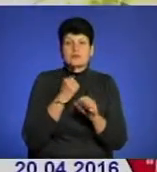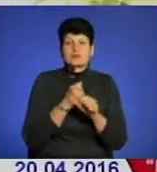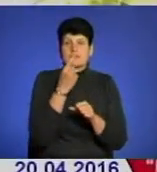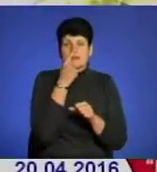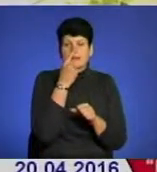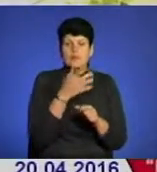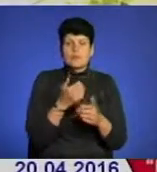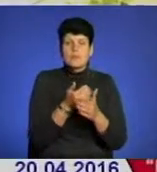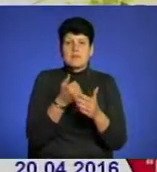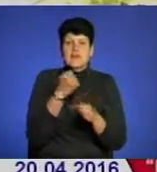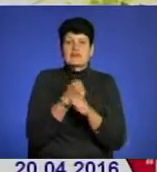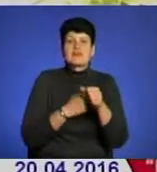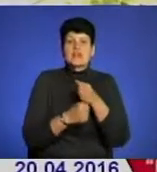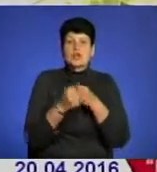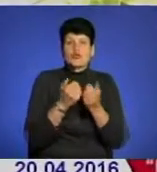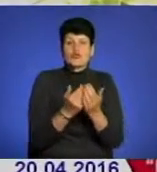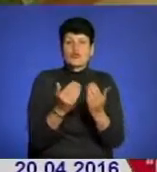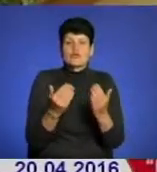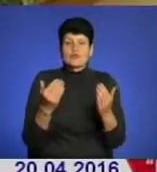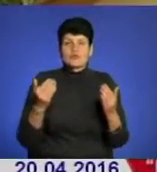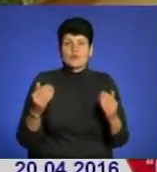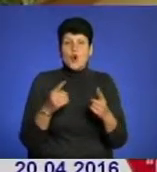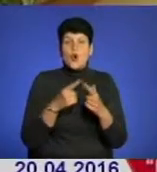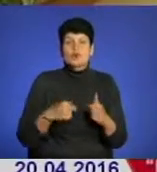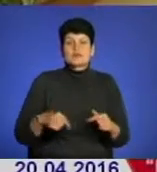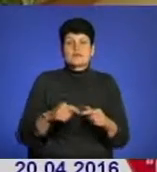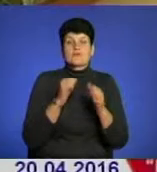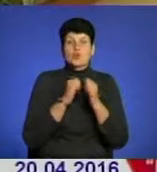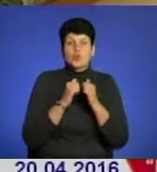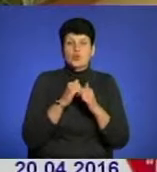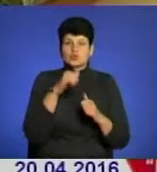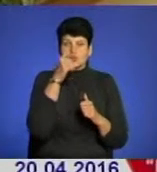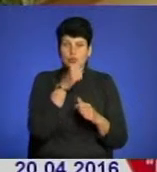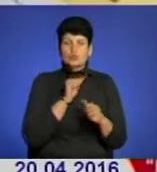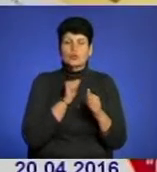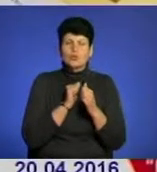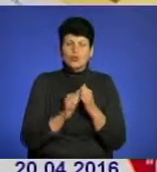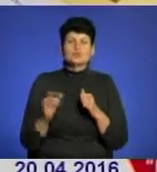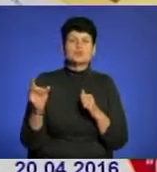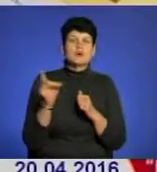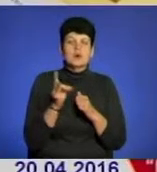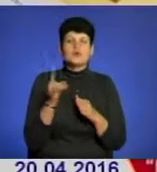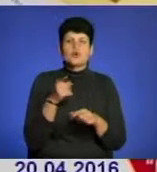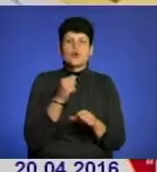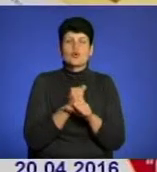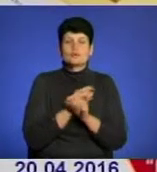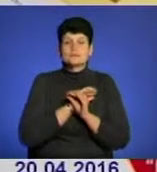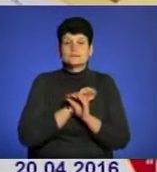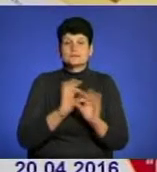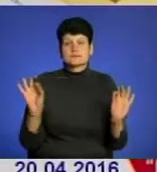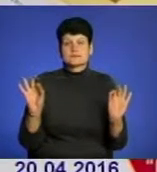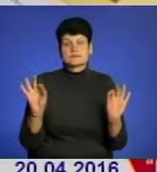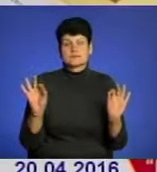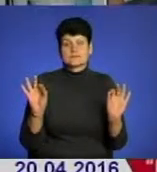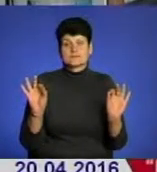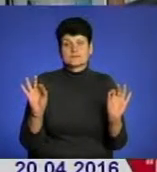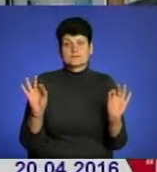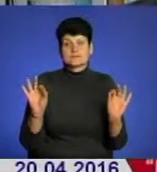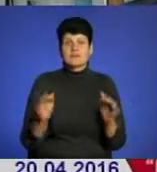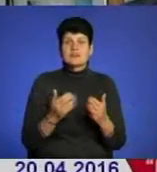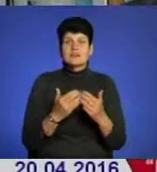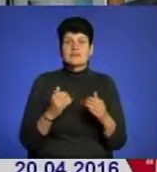Таку передвеликодню виставку Володимир Шерстій організовує щороку. І щоразу його роботи неповторні. Виставка